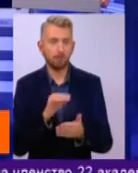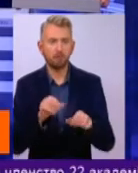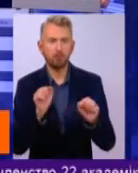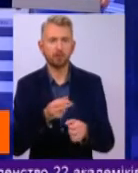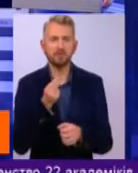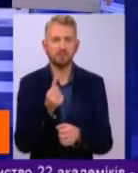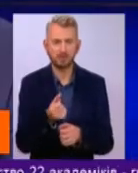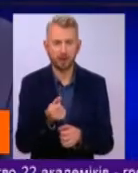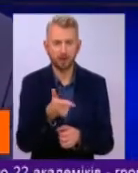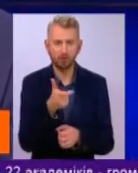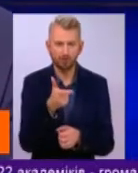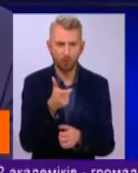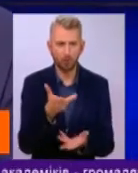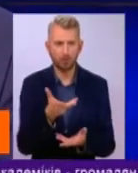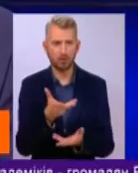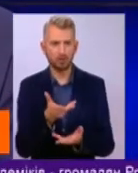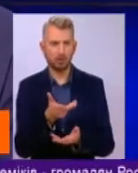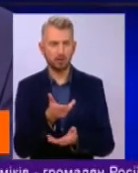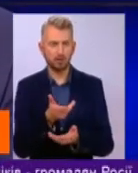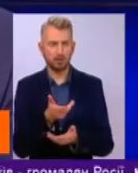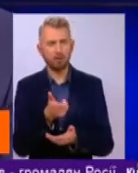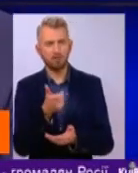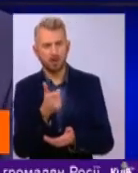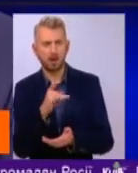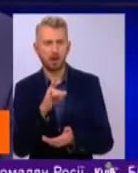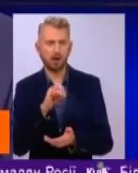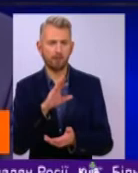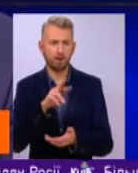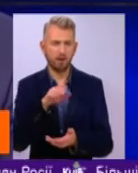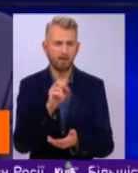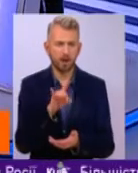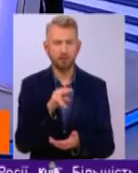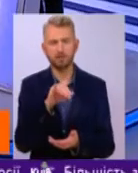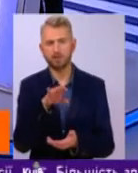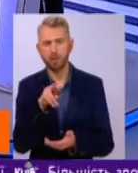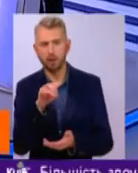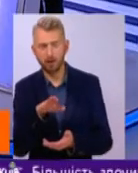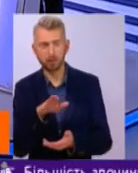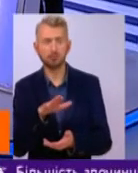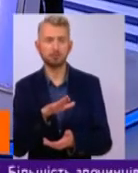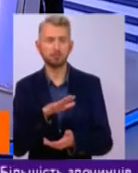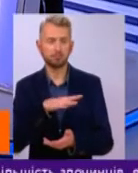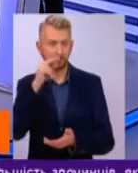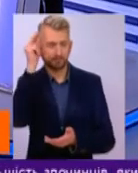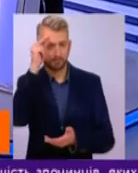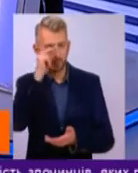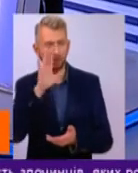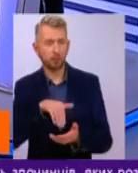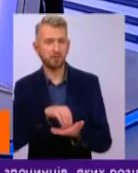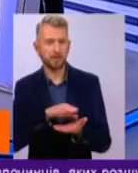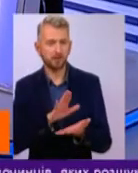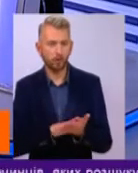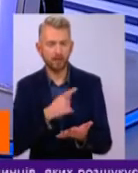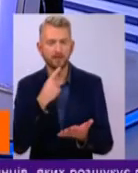придбати зброю короткоствольну, я маю на увазі пістолети, револьвери, пройти навчання і зареєструвати його у